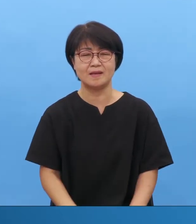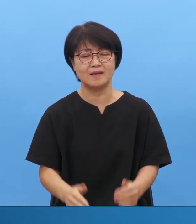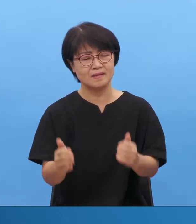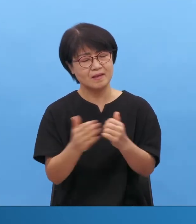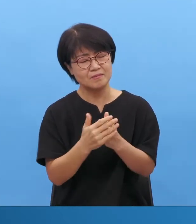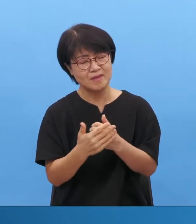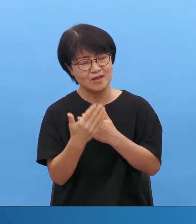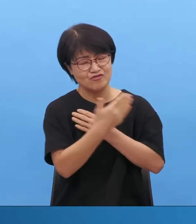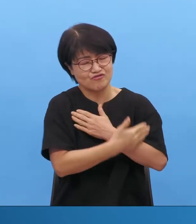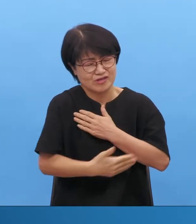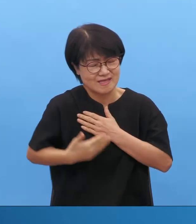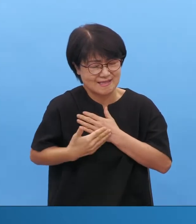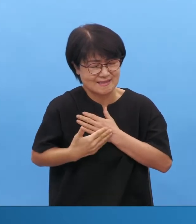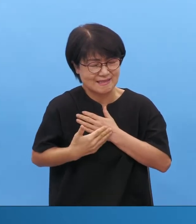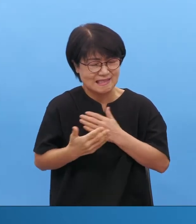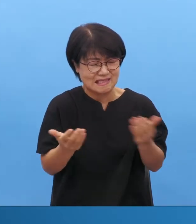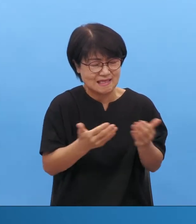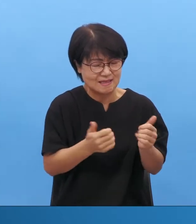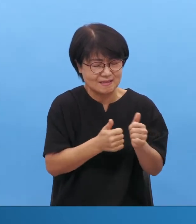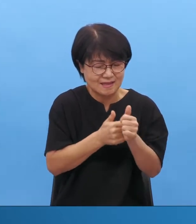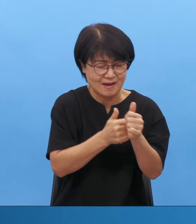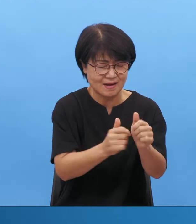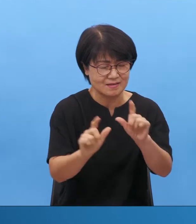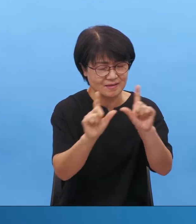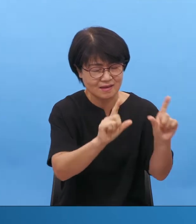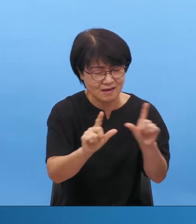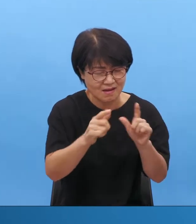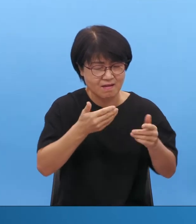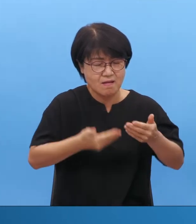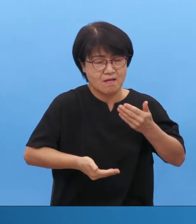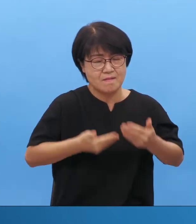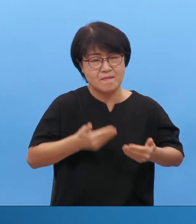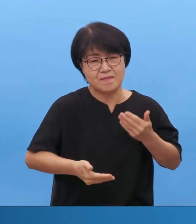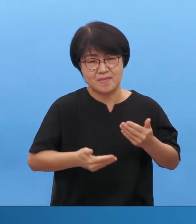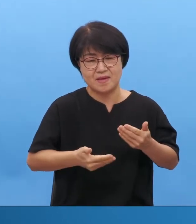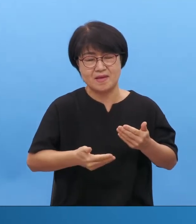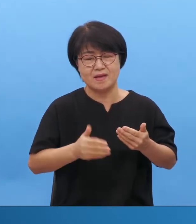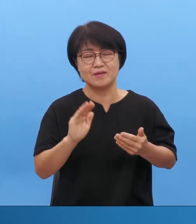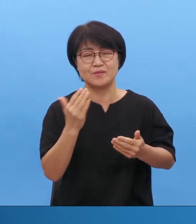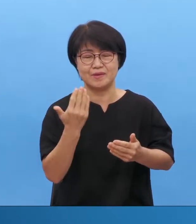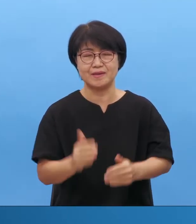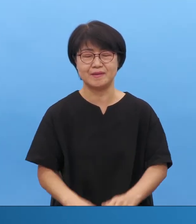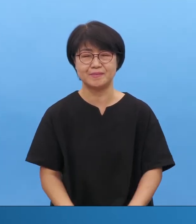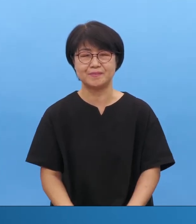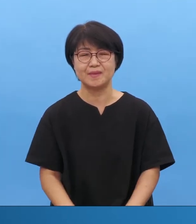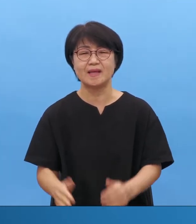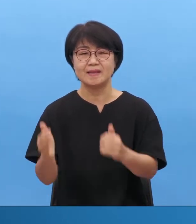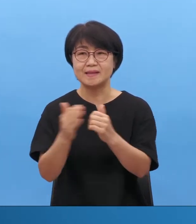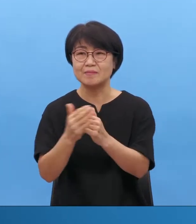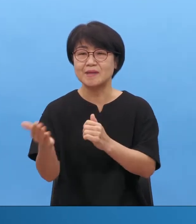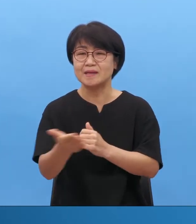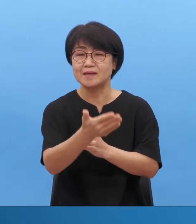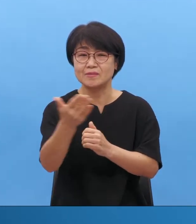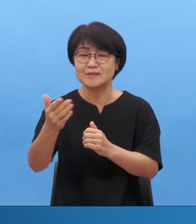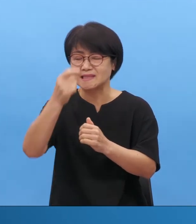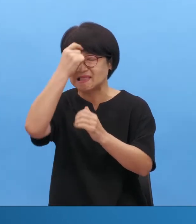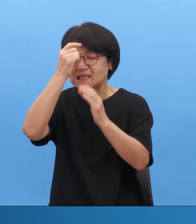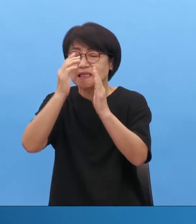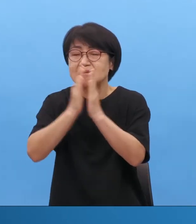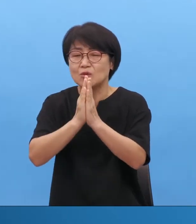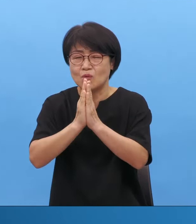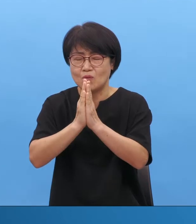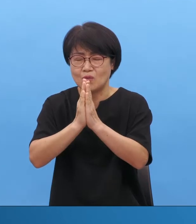수밖에 없어요. And if things become difficult, then you have no choice but to spend time on the physical things. 여러분은 기도로 이 축복을 꼭 받아야 됩니다. This is something that you